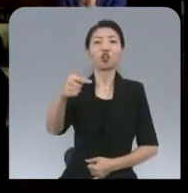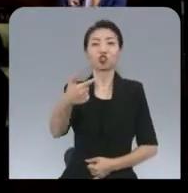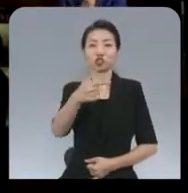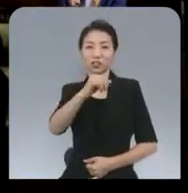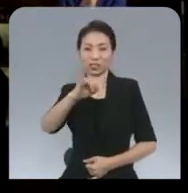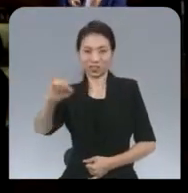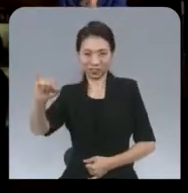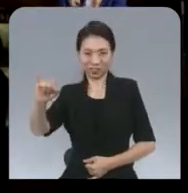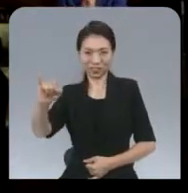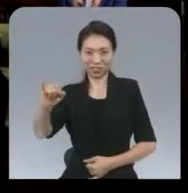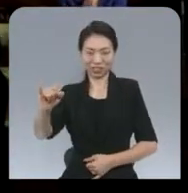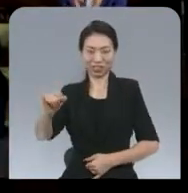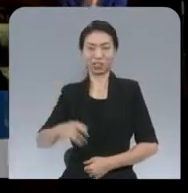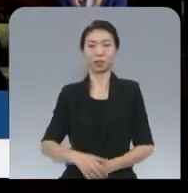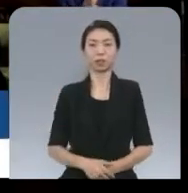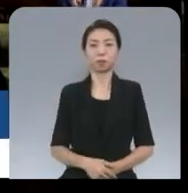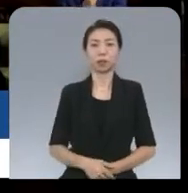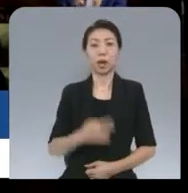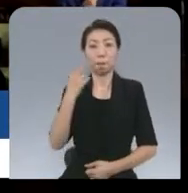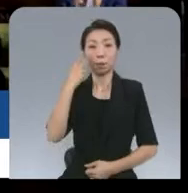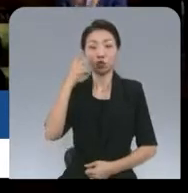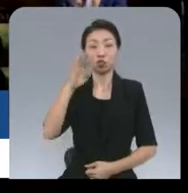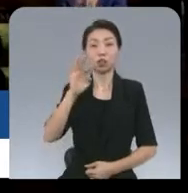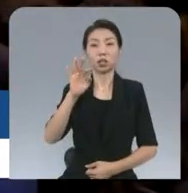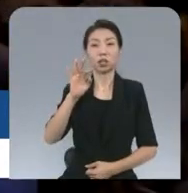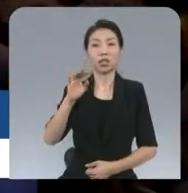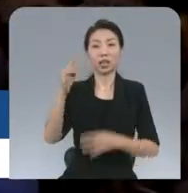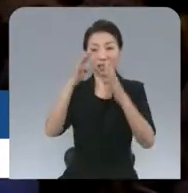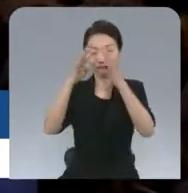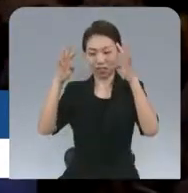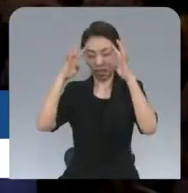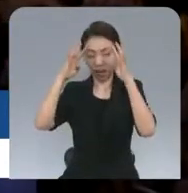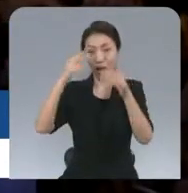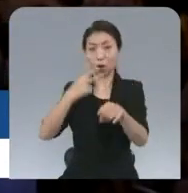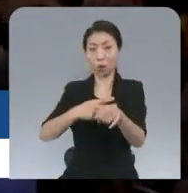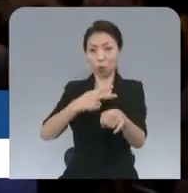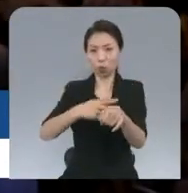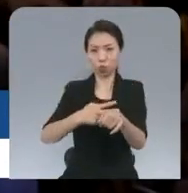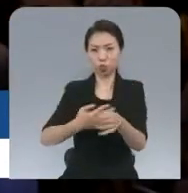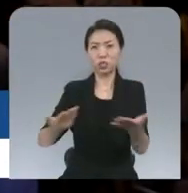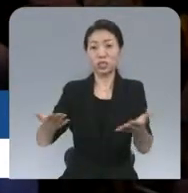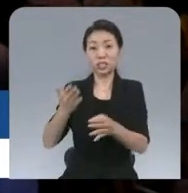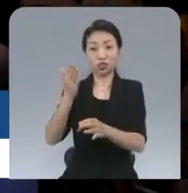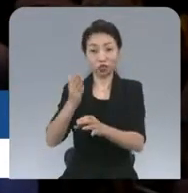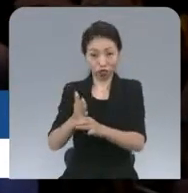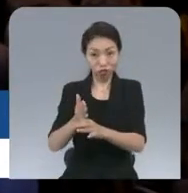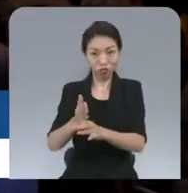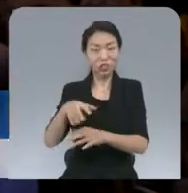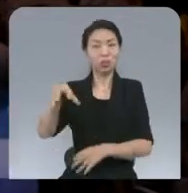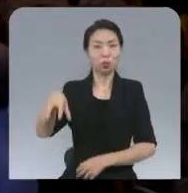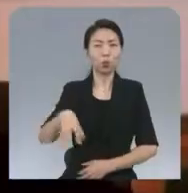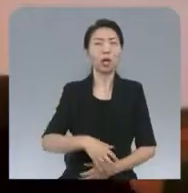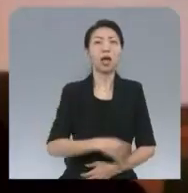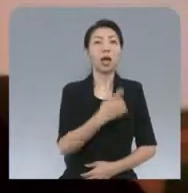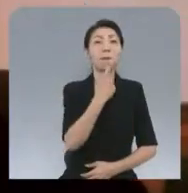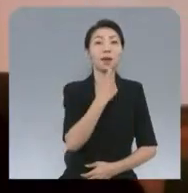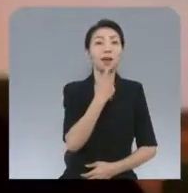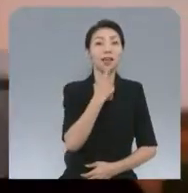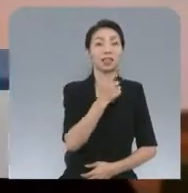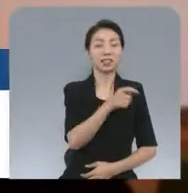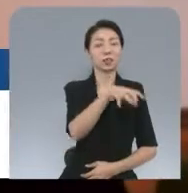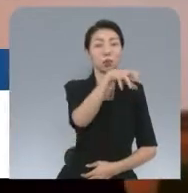gewonnen der nächste preisträger ist die junior von der princeton university hieß es bei der verleihungszeremonie in